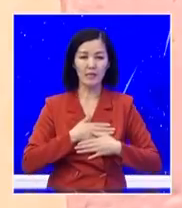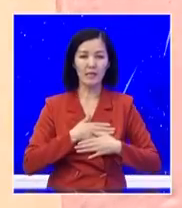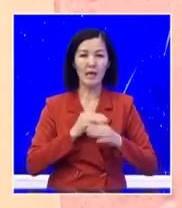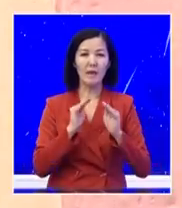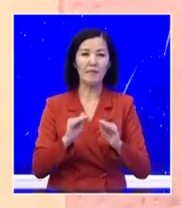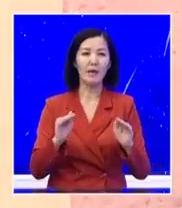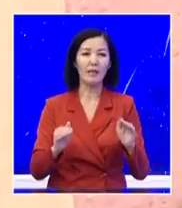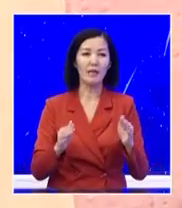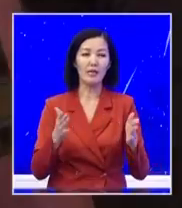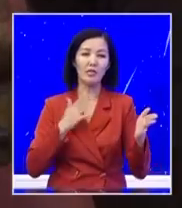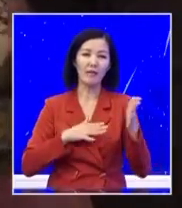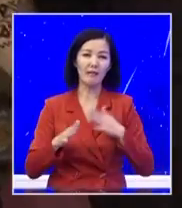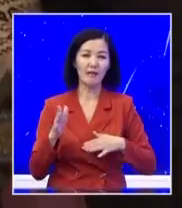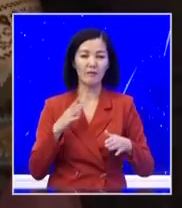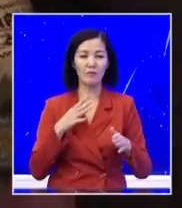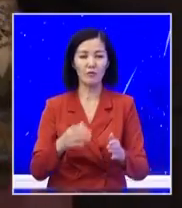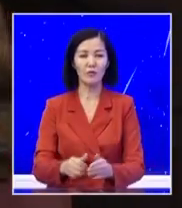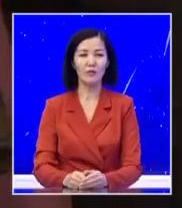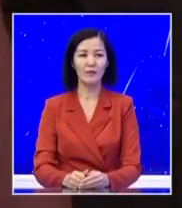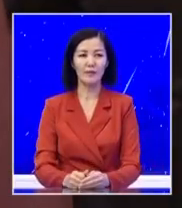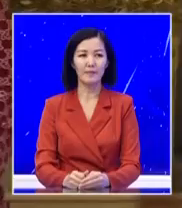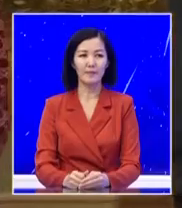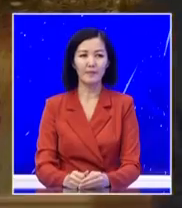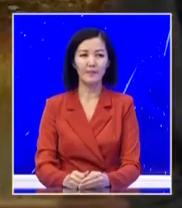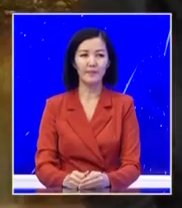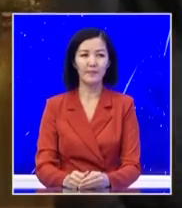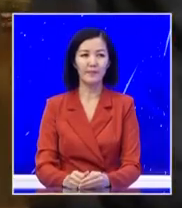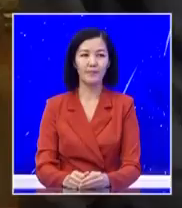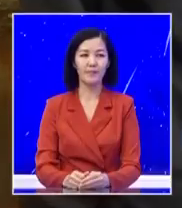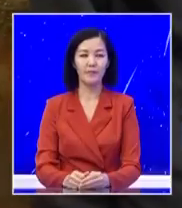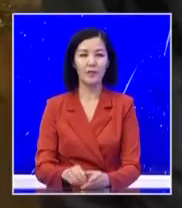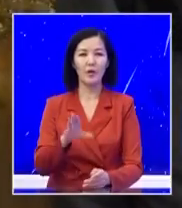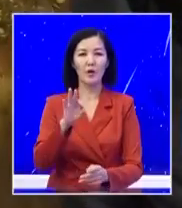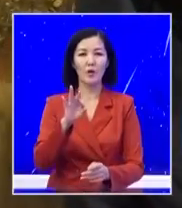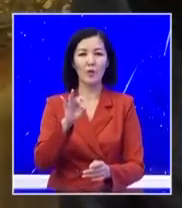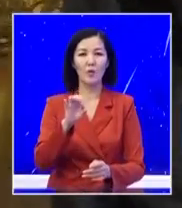балалары шаттанып жүр. Алла тағаланың бір сіздерге шапағаты ғой осы ораза айында.